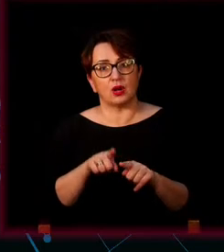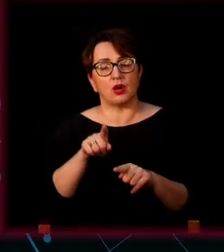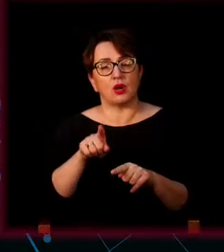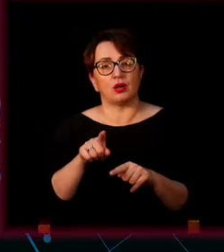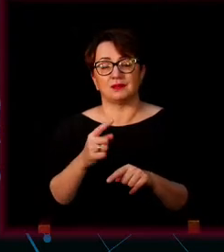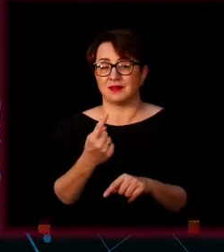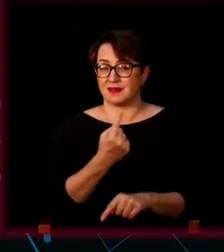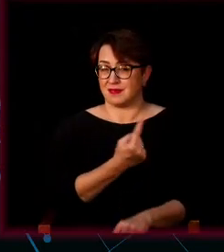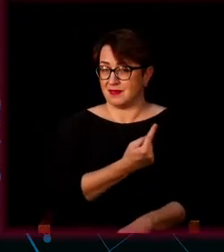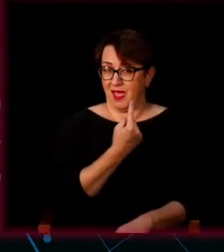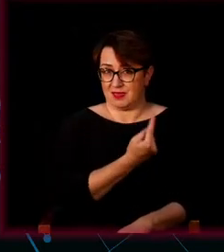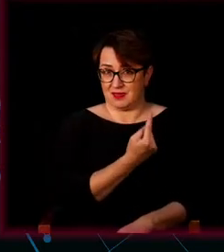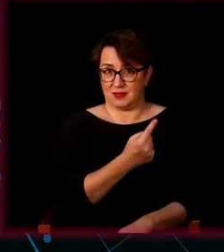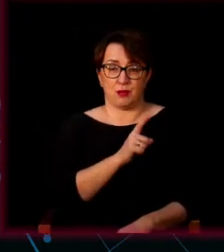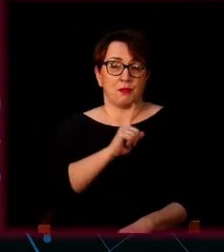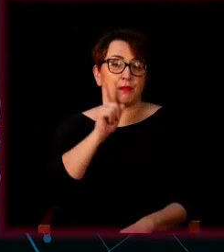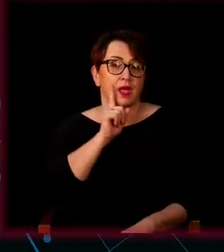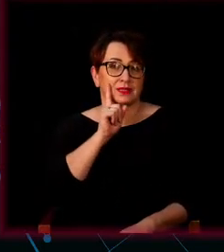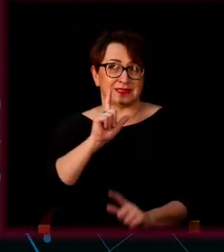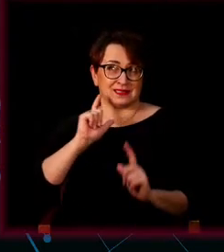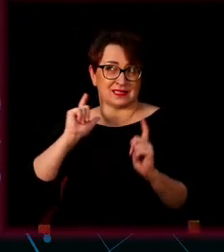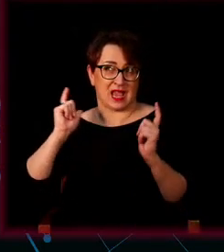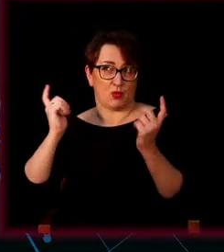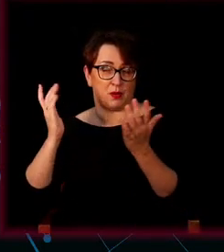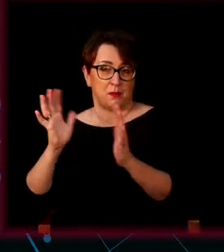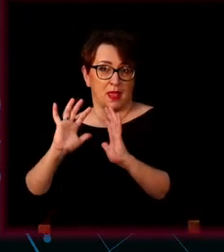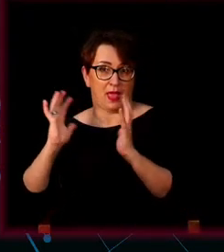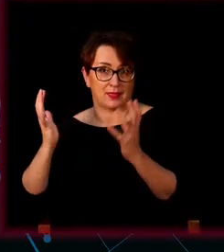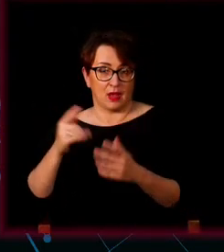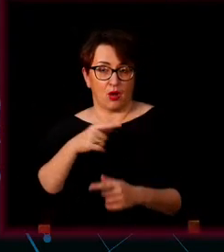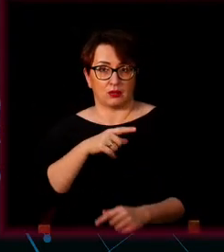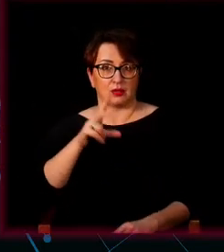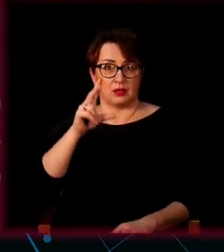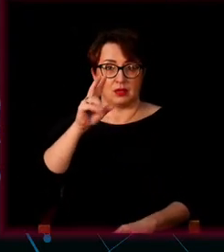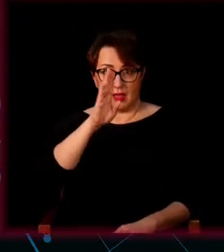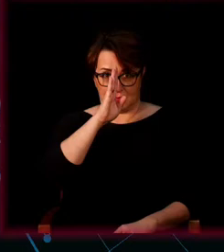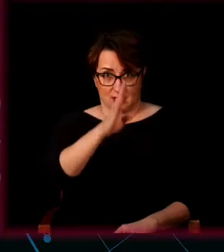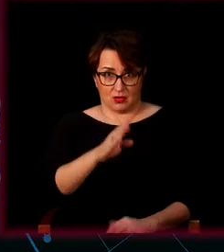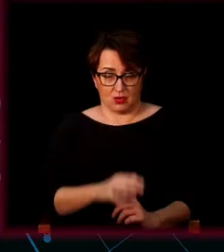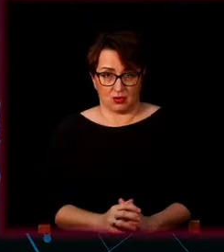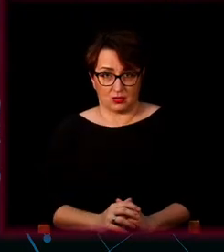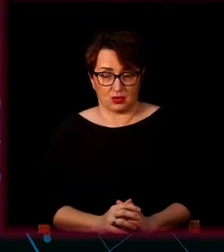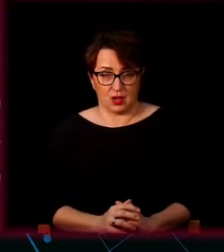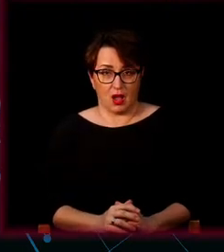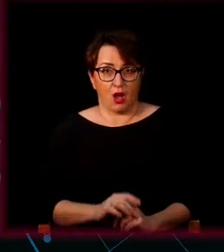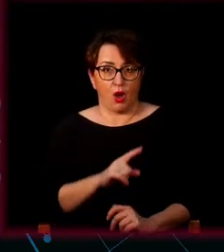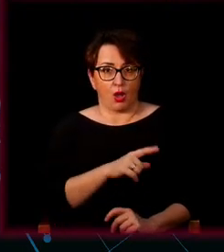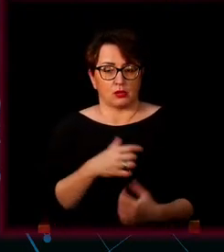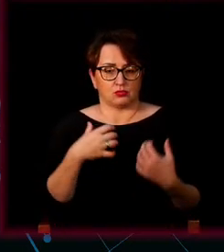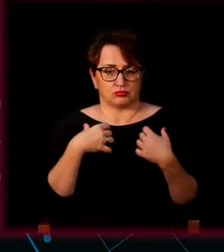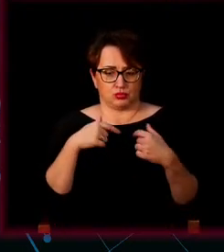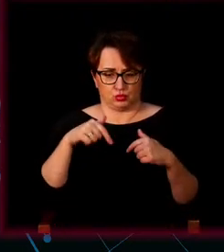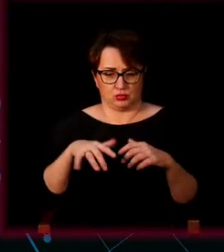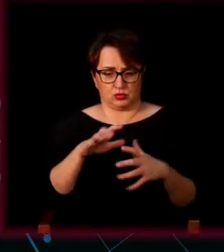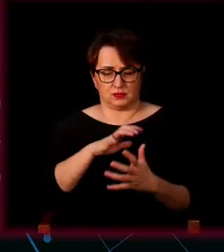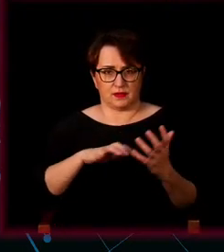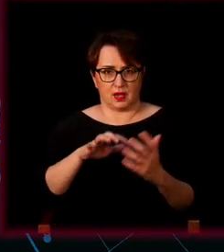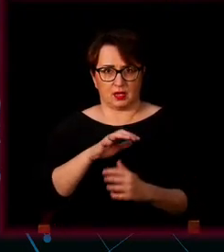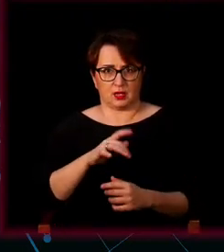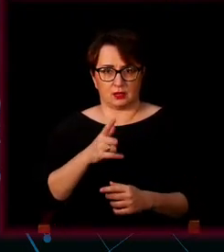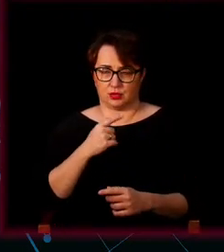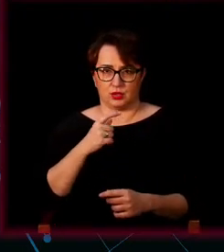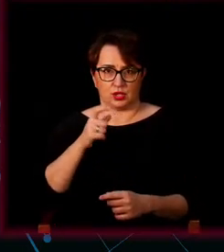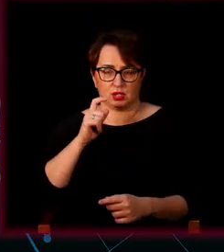jest on jedynym mężczyzną na tej planecie, tak? I w dodatku mężczyzną heteroseksualnym, który na tym świecie funkcjonuje jako dewiant,